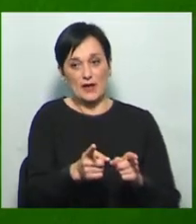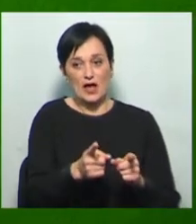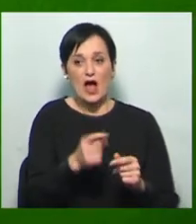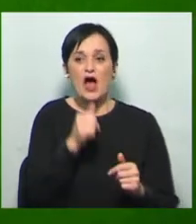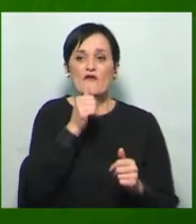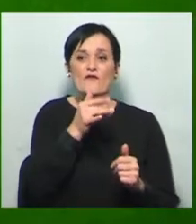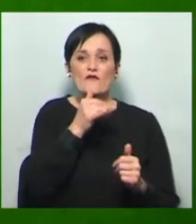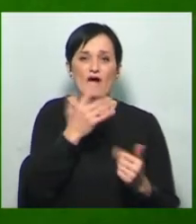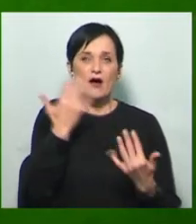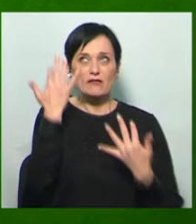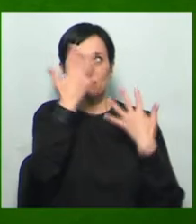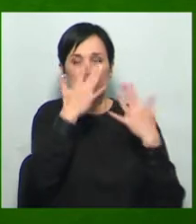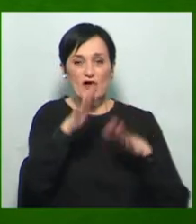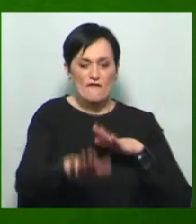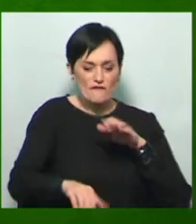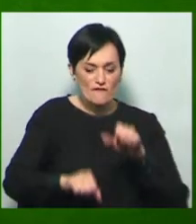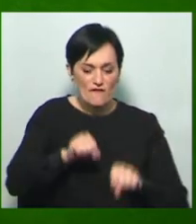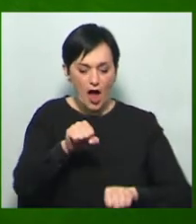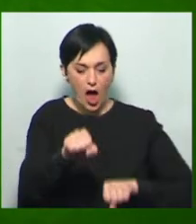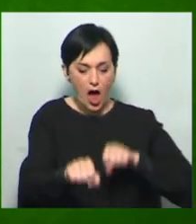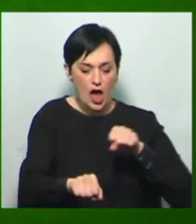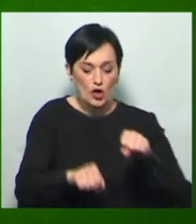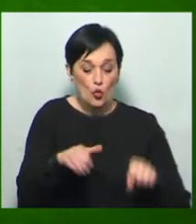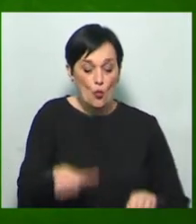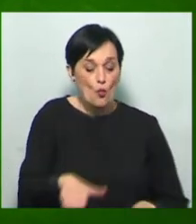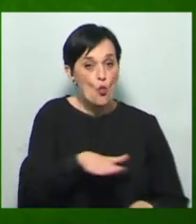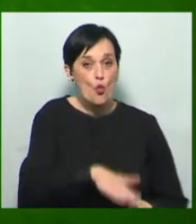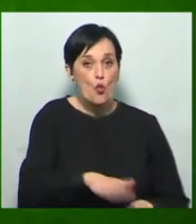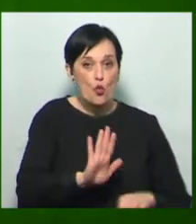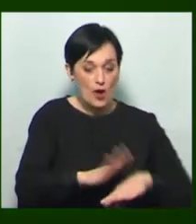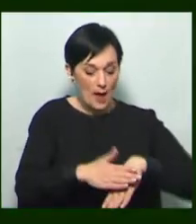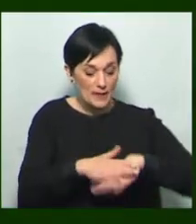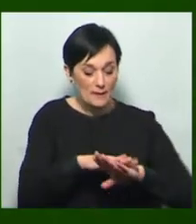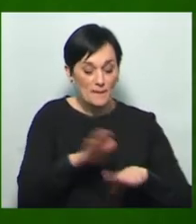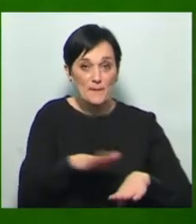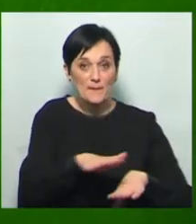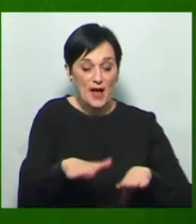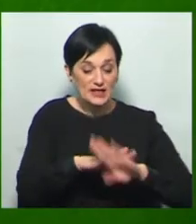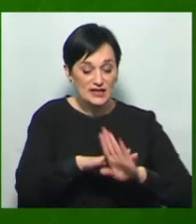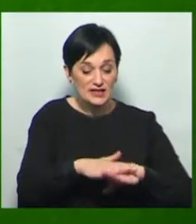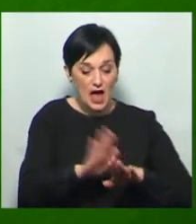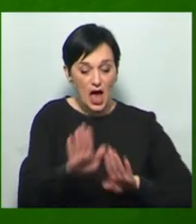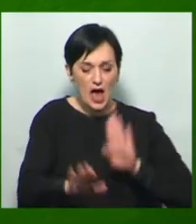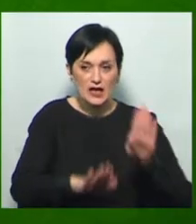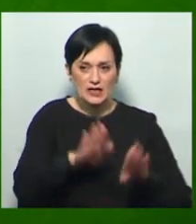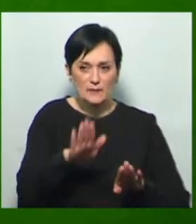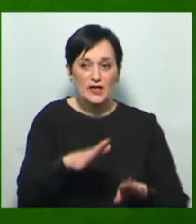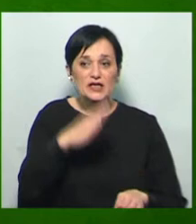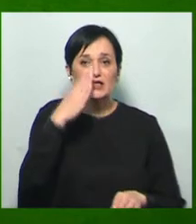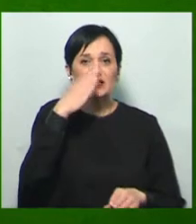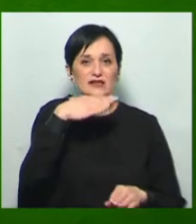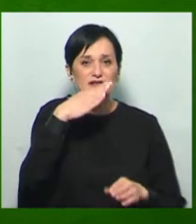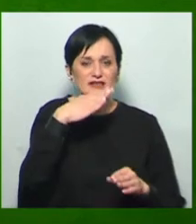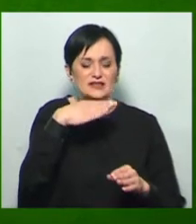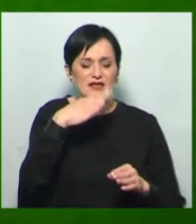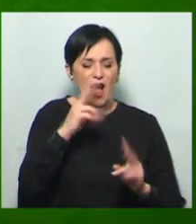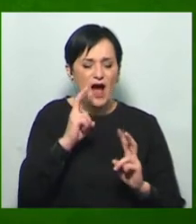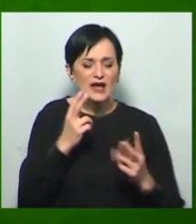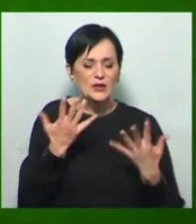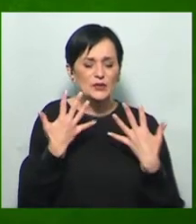წარმოსახვით, დაატრიალეთ ველოსიპედი არამუხლებით, არამედ ტერფებით. გამოიყენეთ გრილი წყლის შხაპი